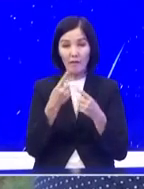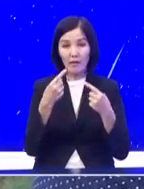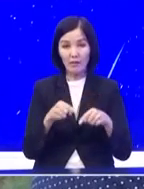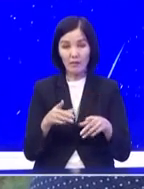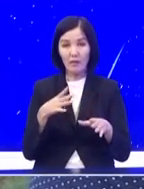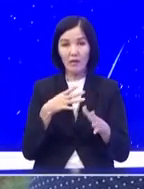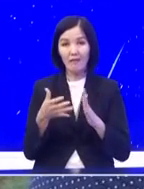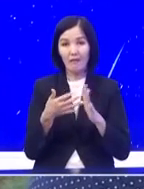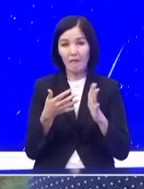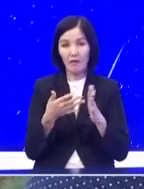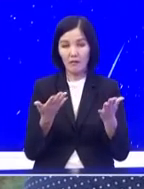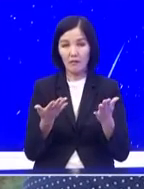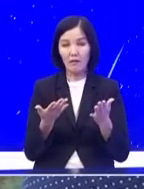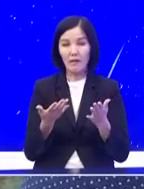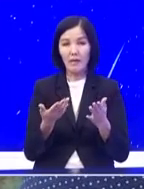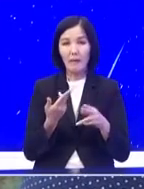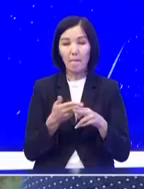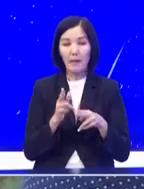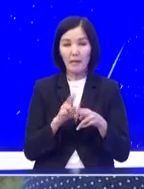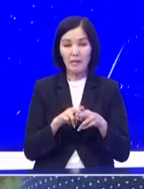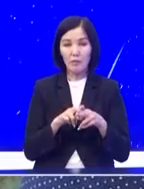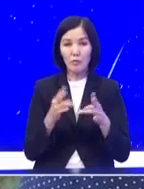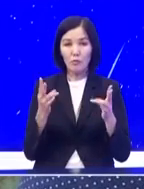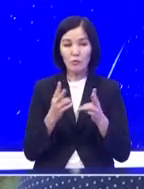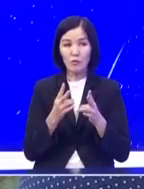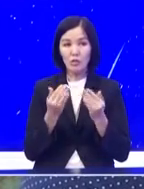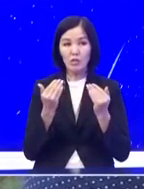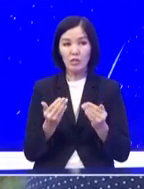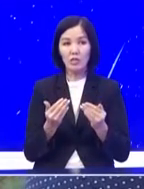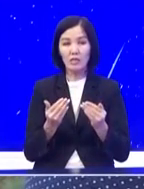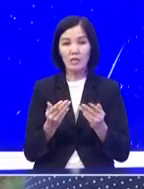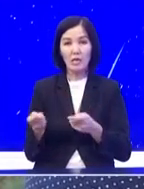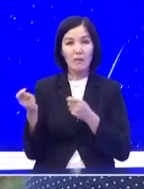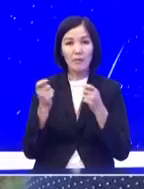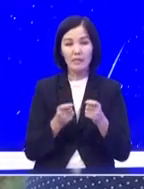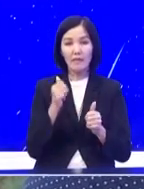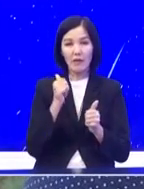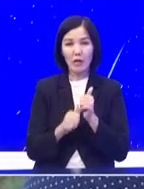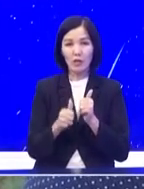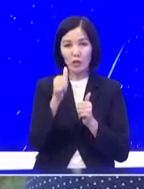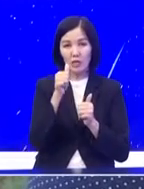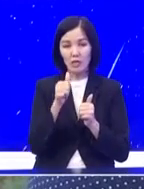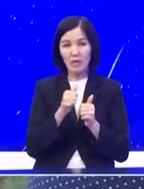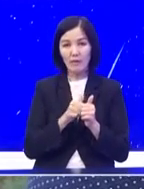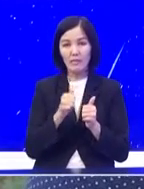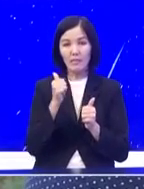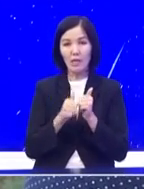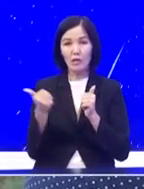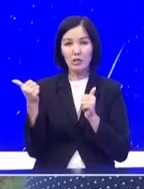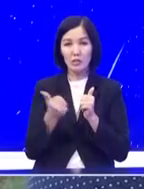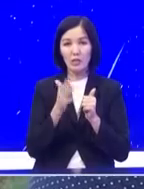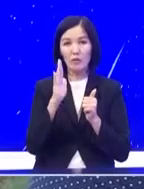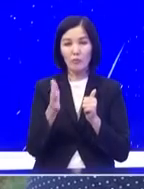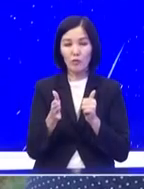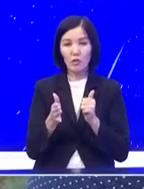какую-то там недостаточность можно наблюдать. Но в принципе сейчас поставки идут регулярные, и положение по сравнению с первыми неделями